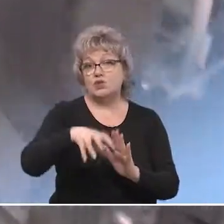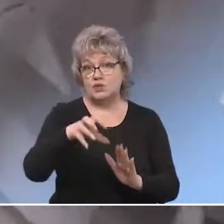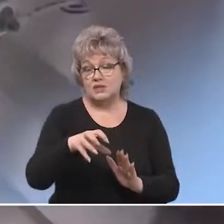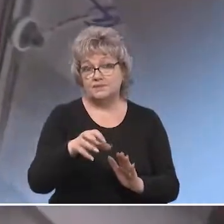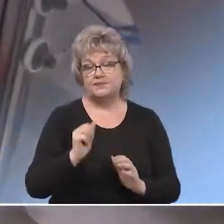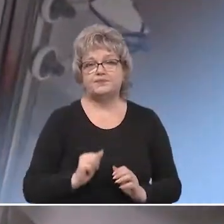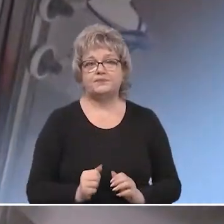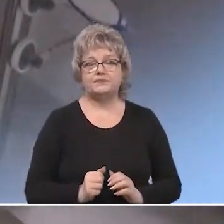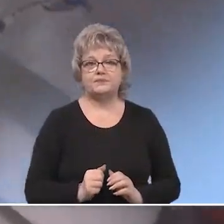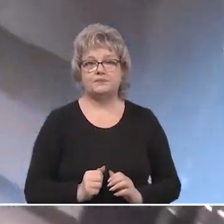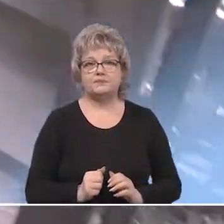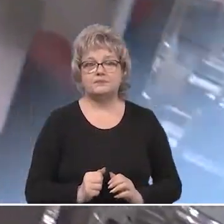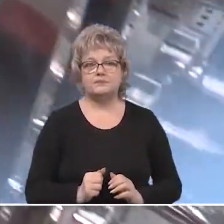насос